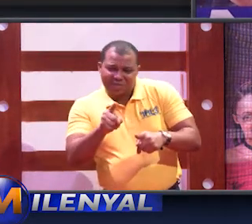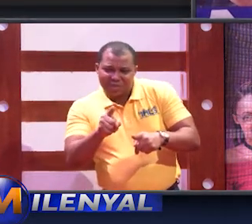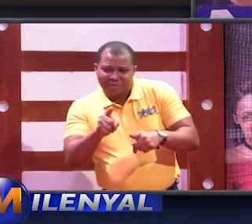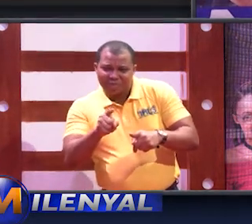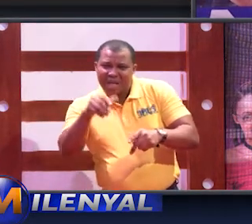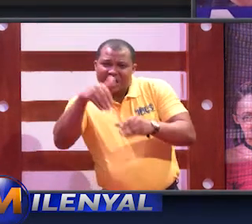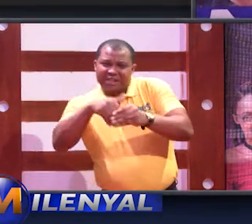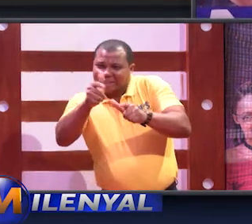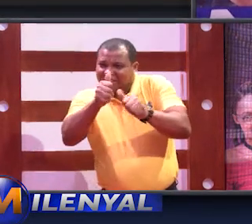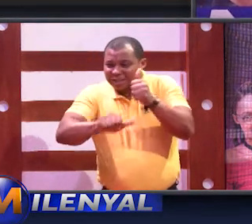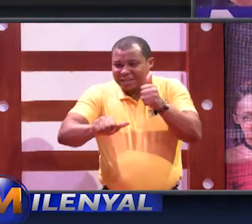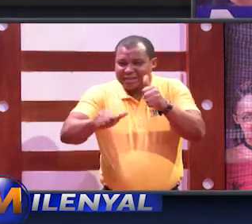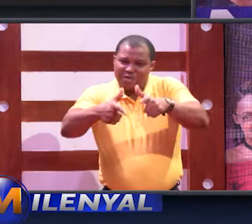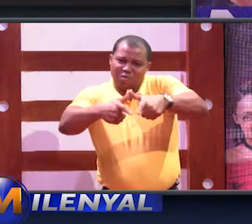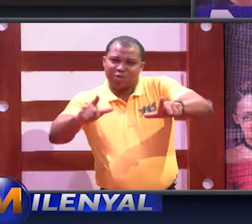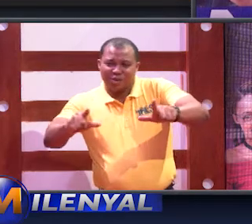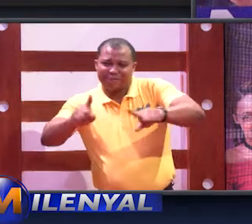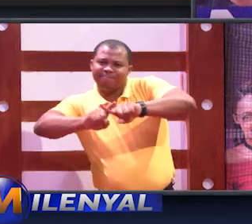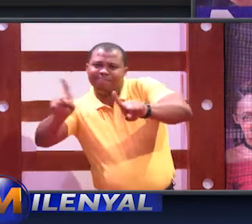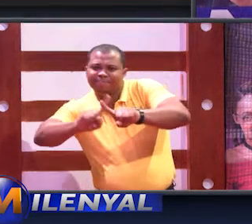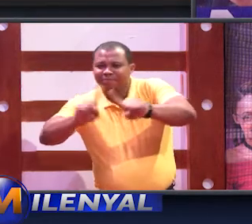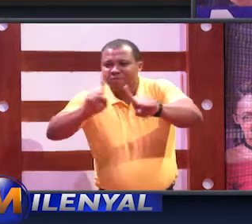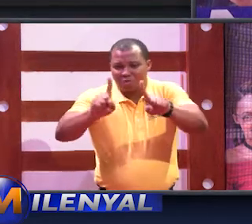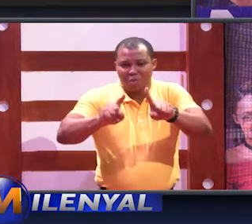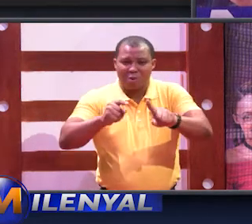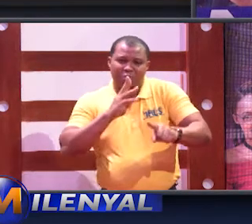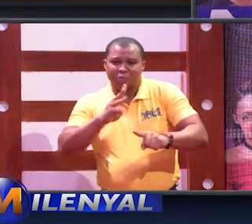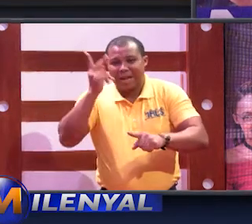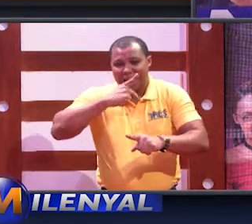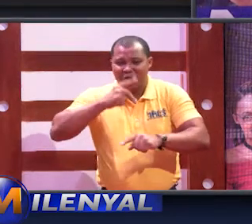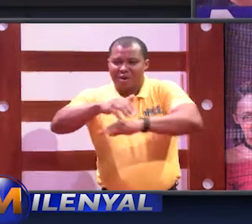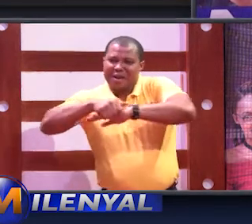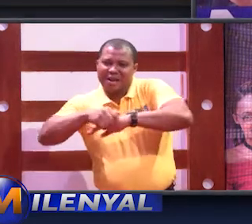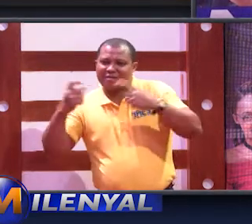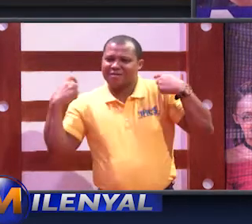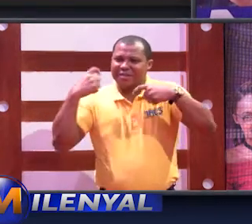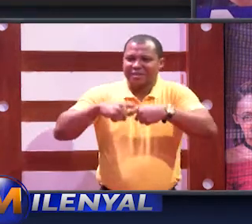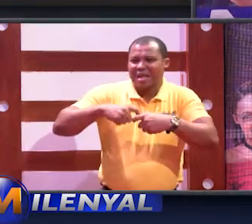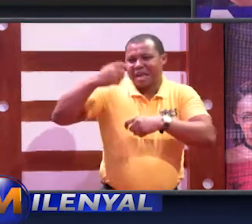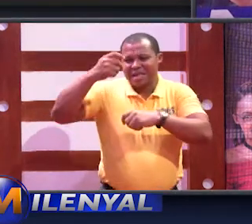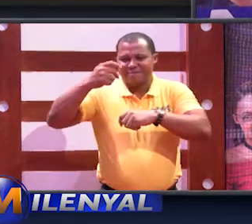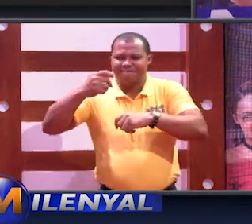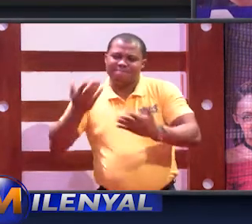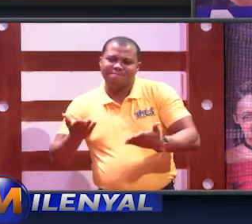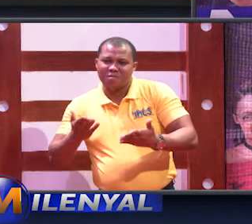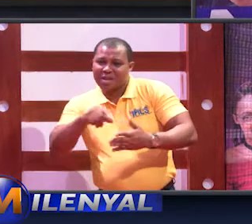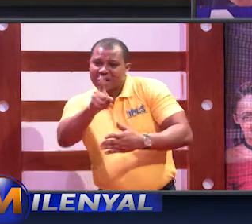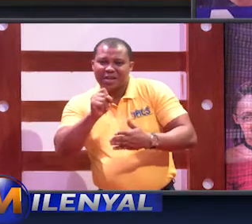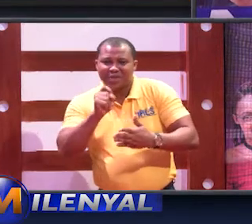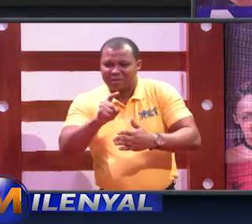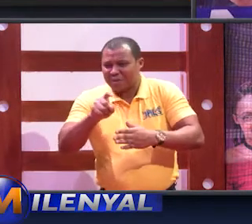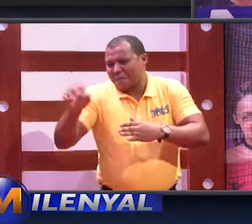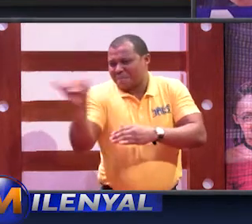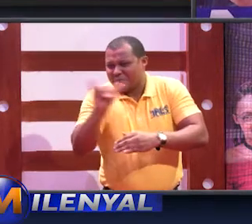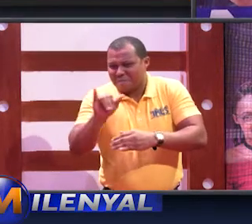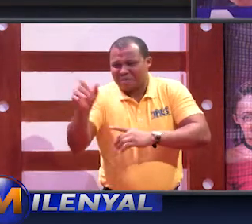dans chaque langue différent on dit qu'on parle créole ou bien anglais ou bien français ou bien espagnol est-ce que c'est même